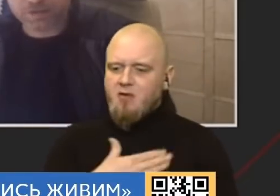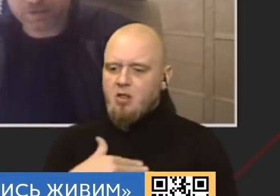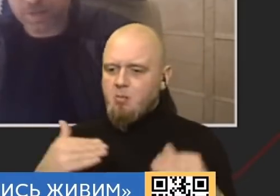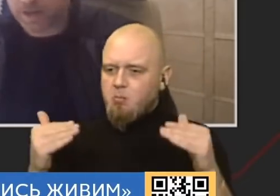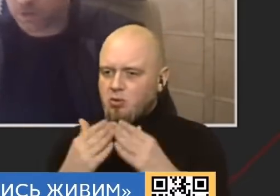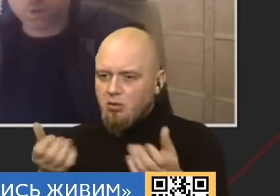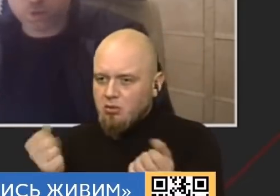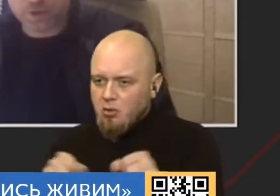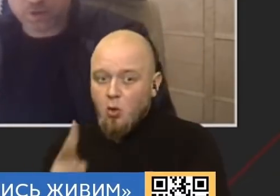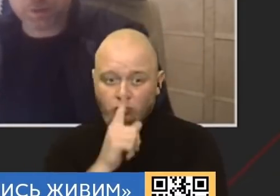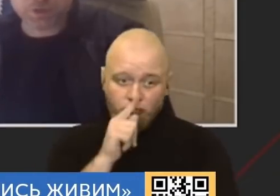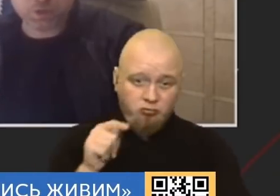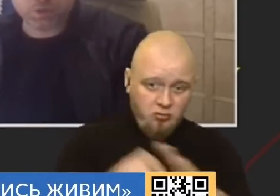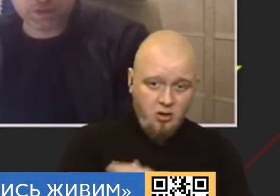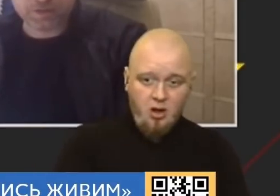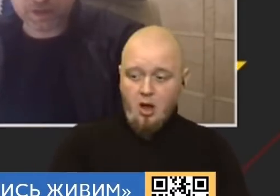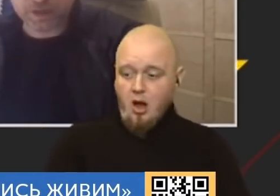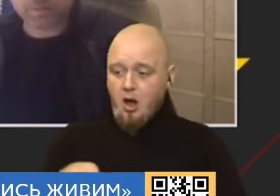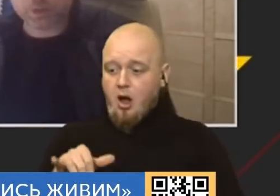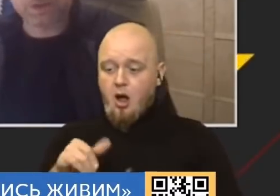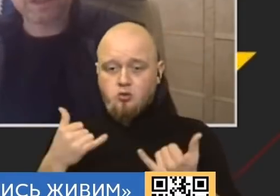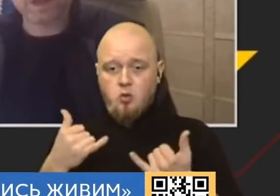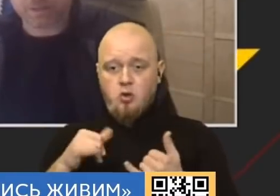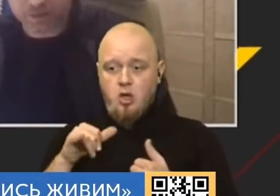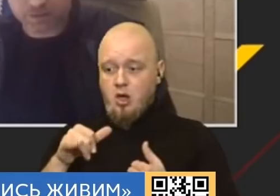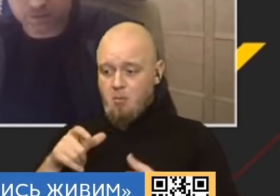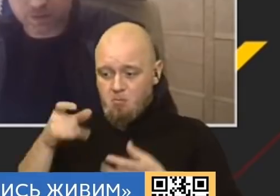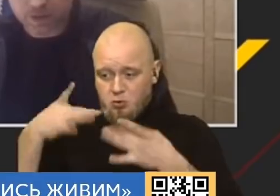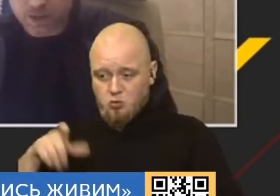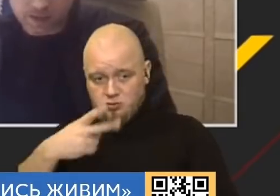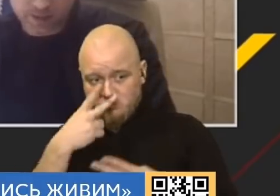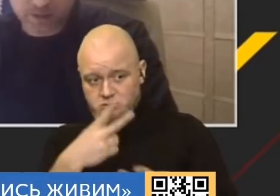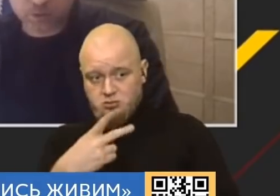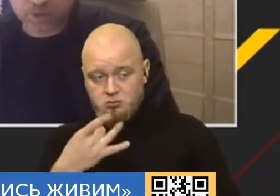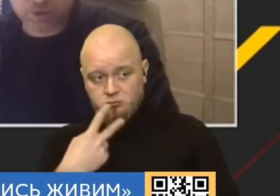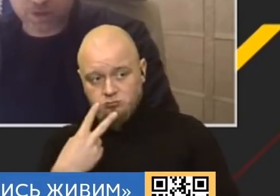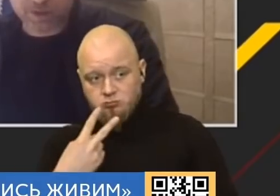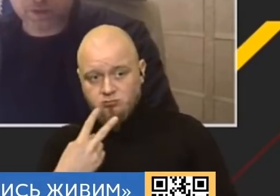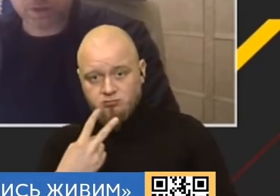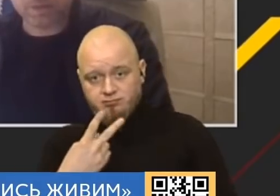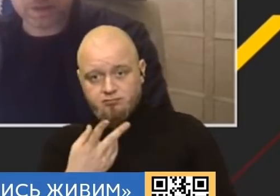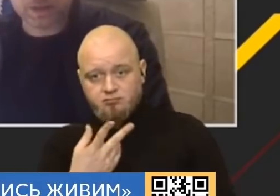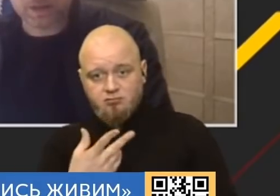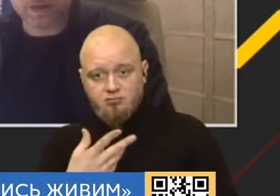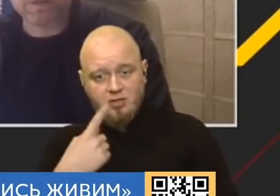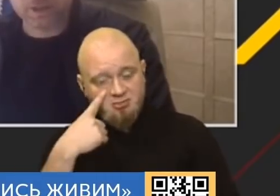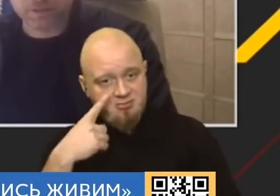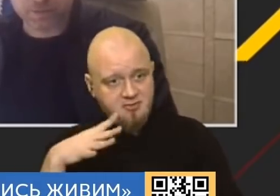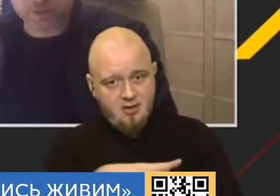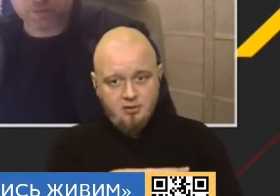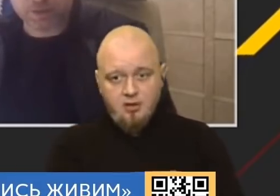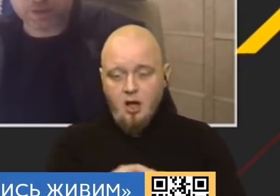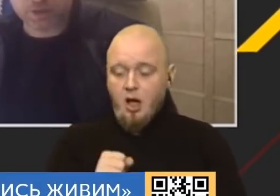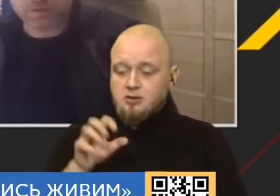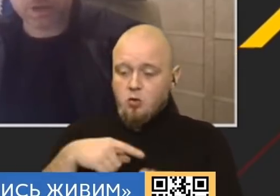приватних будинків сьогодні у простої людини викликають просто ненависть. Але закон чітко каже, і поліція